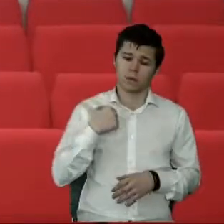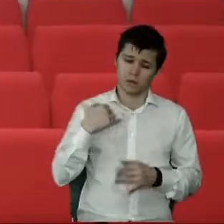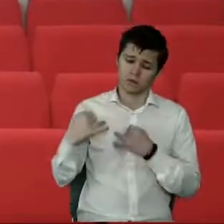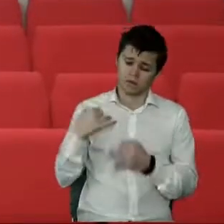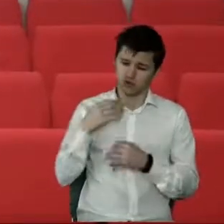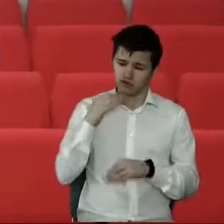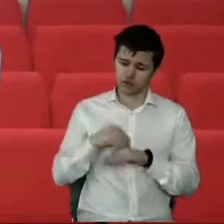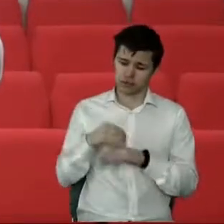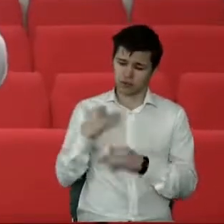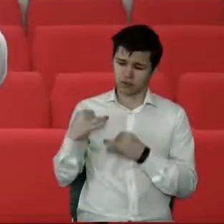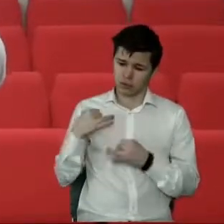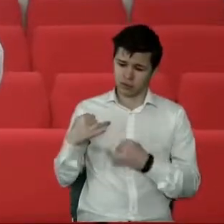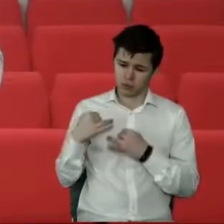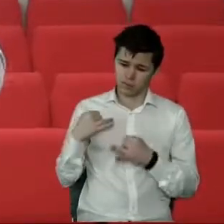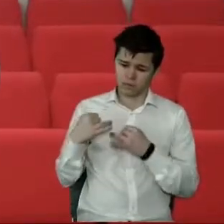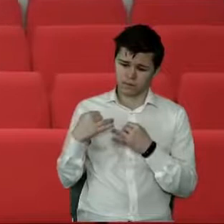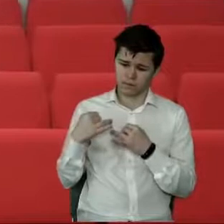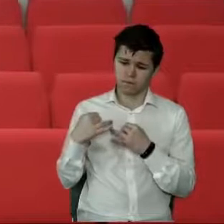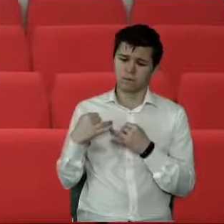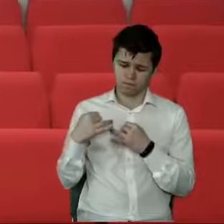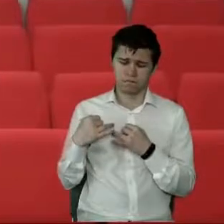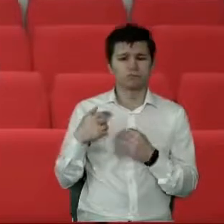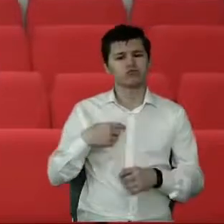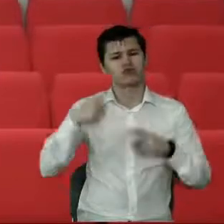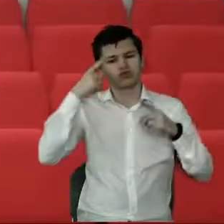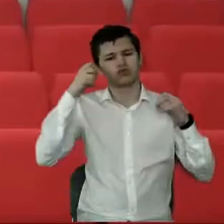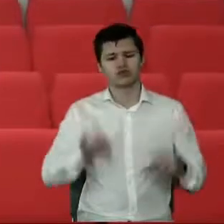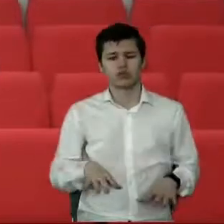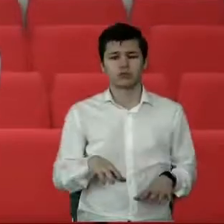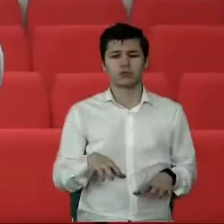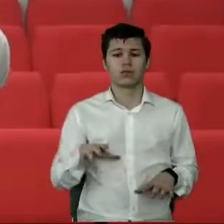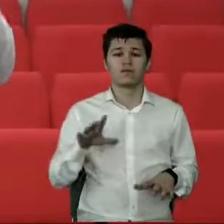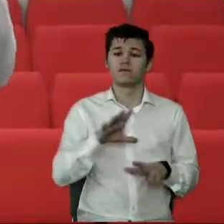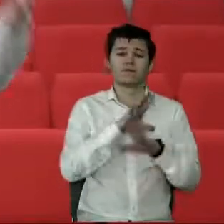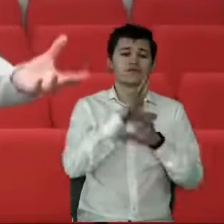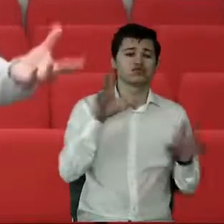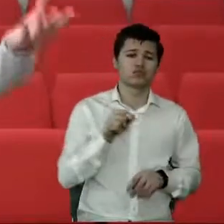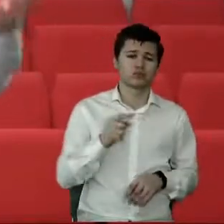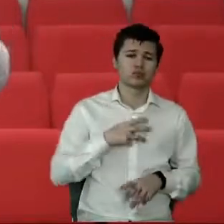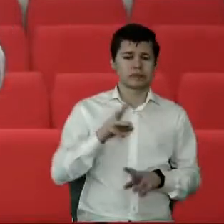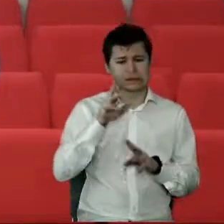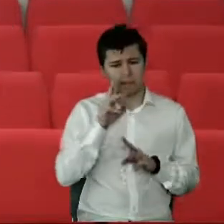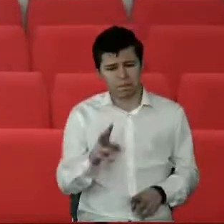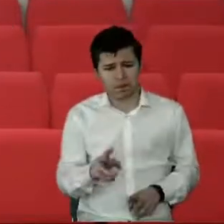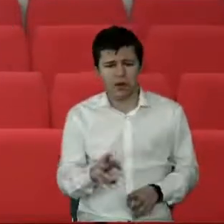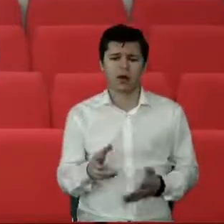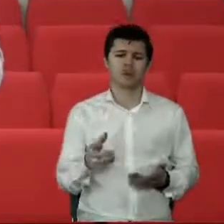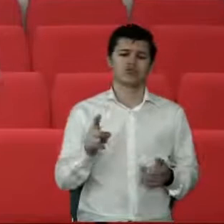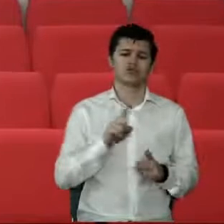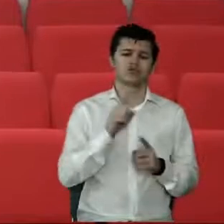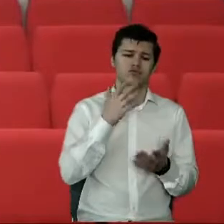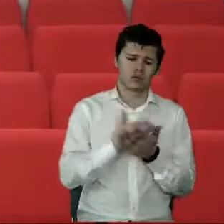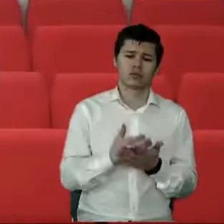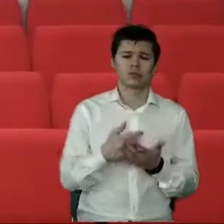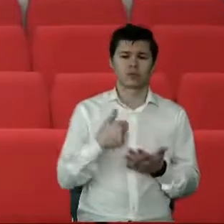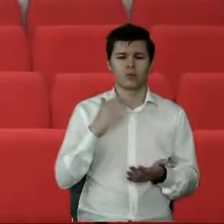зарегистрируем предпринимателя и будем официально декларировать все доходы, которые не задекларированы, там, либо зарплата в конверте, либо еще